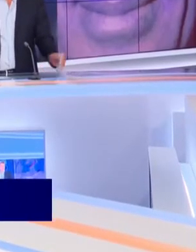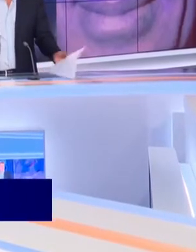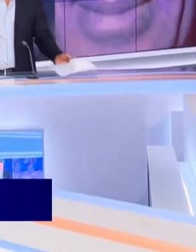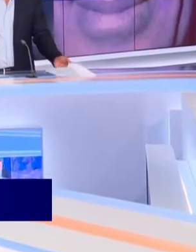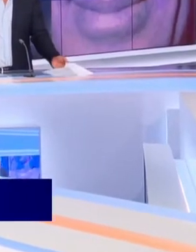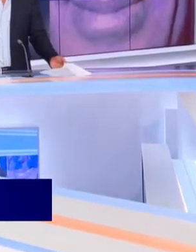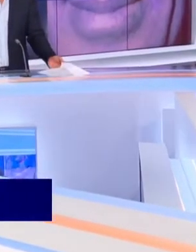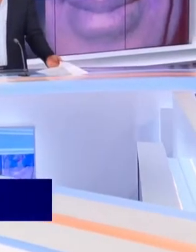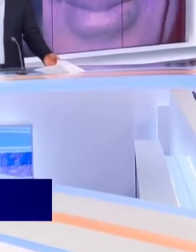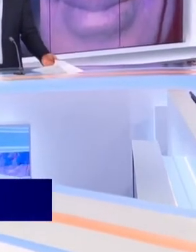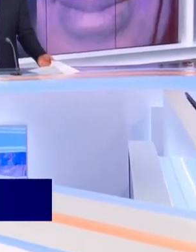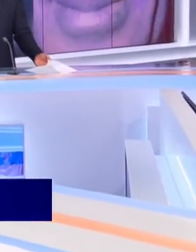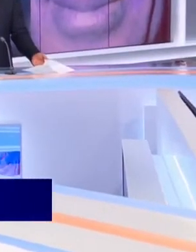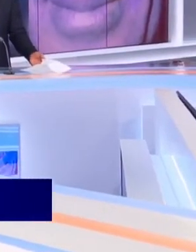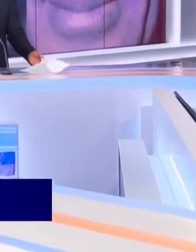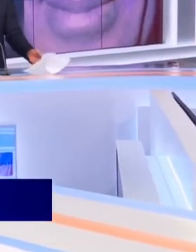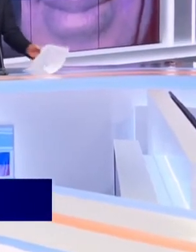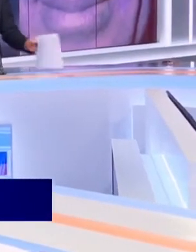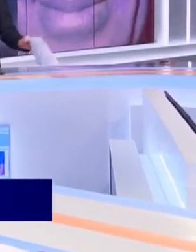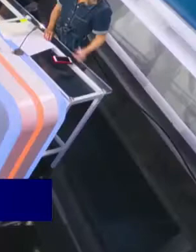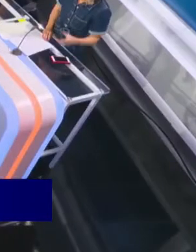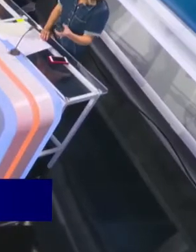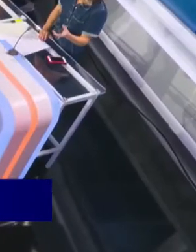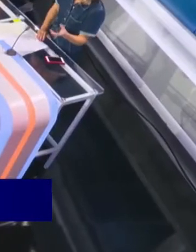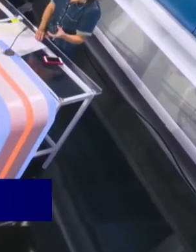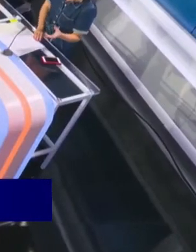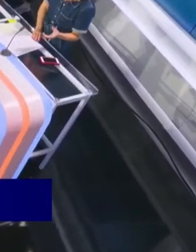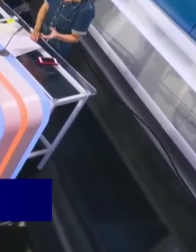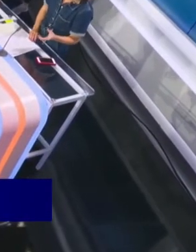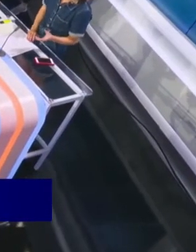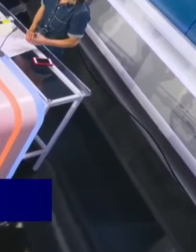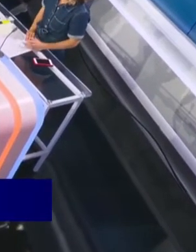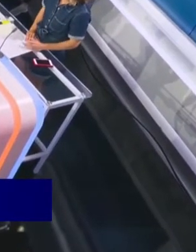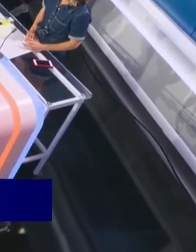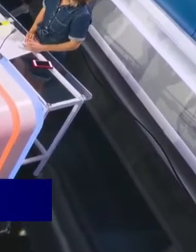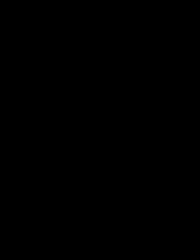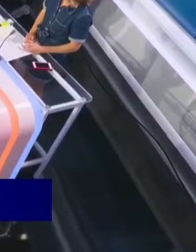en phase, en fait, avec l'époque pré-mai 68. Tout le monde le... Le grand public aussi retient